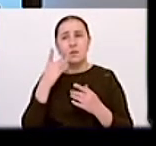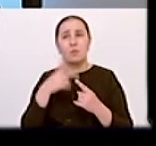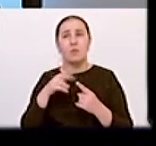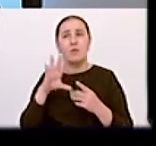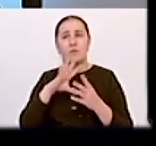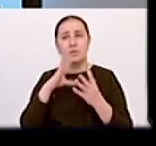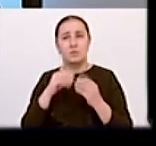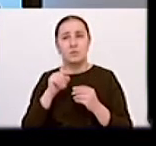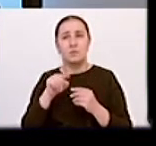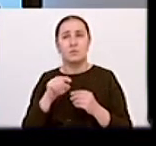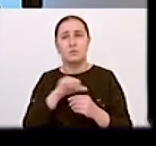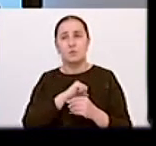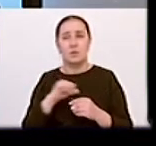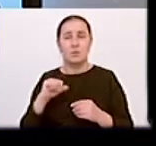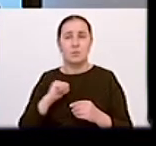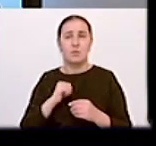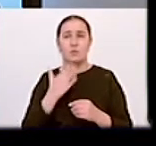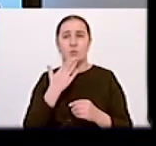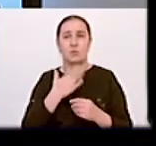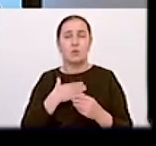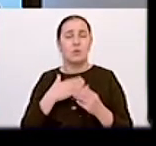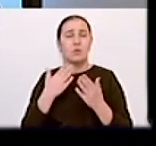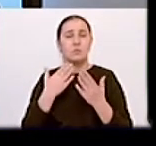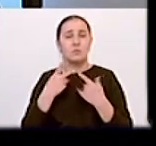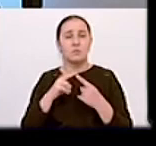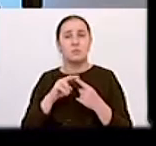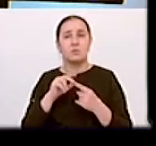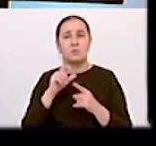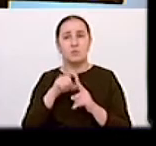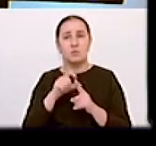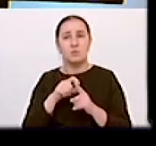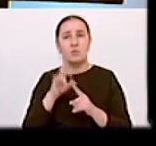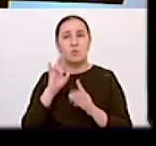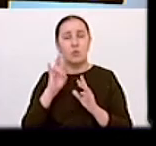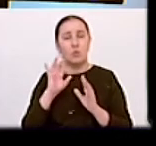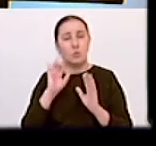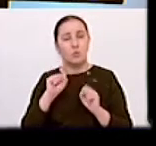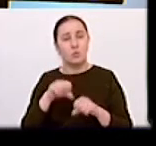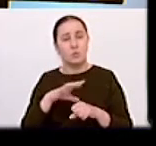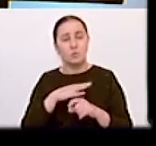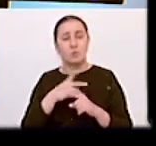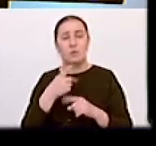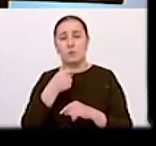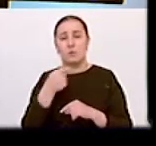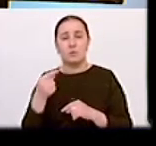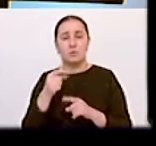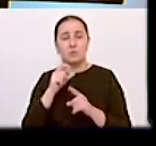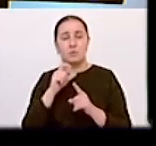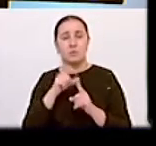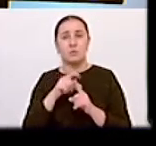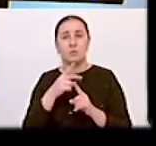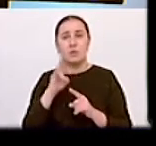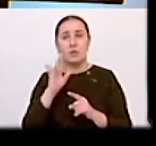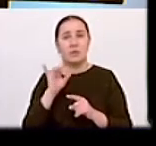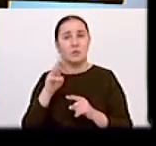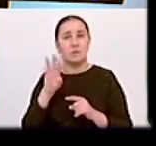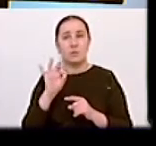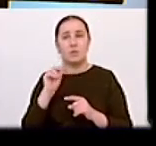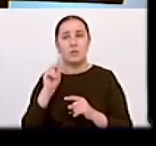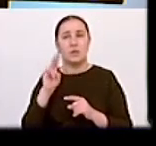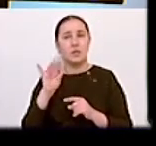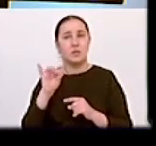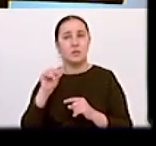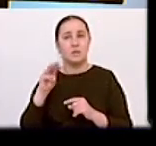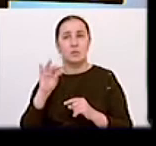повсюду – это самые любимые обобщающие слова. Но могут быть и отрицательные слова. Никто,